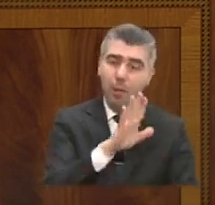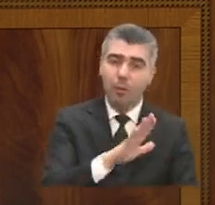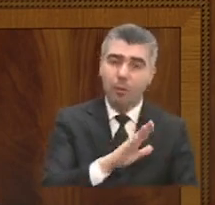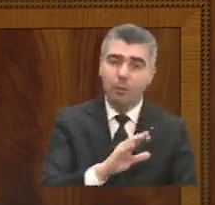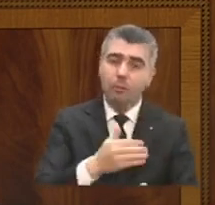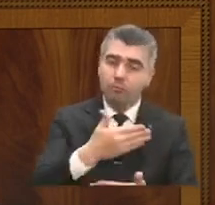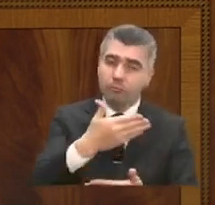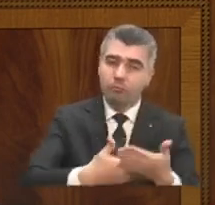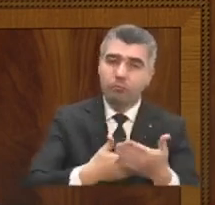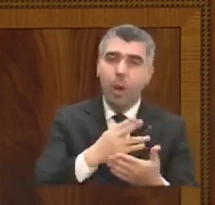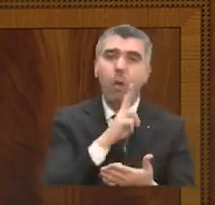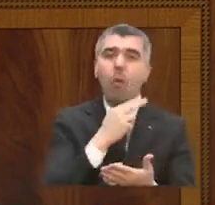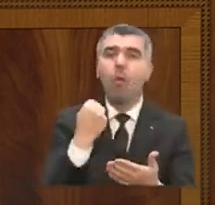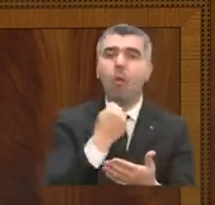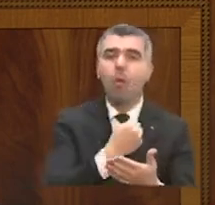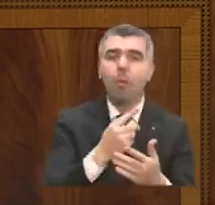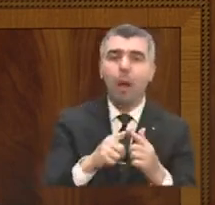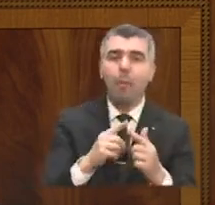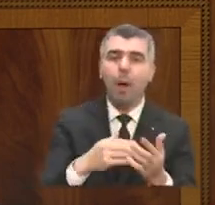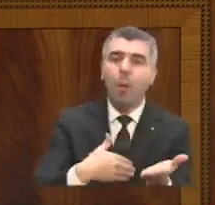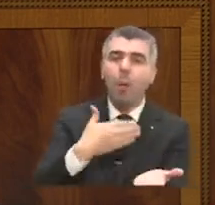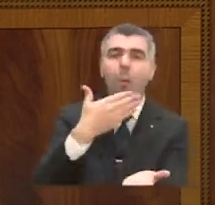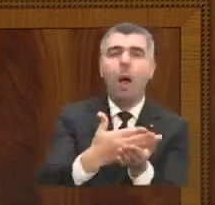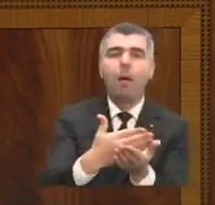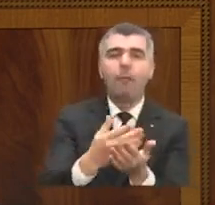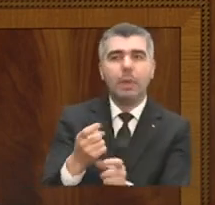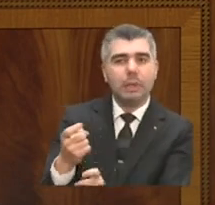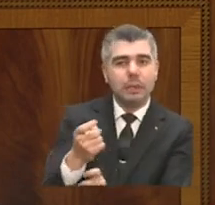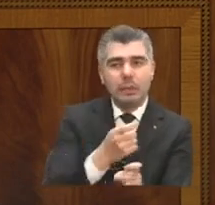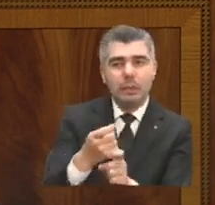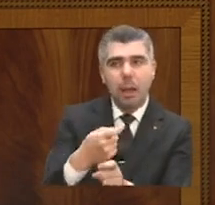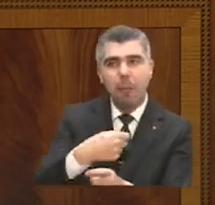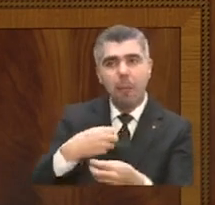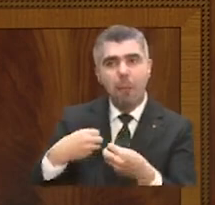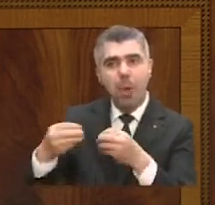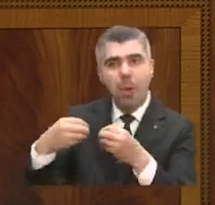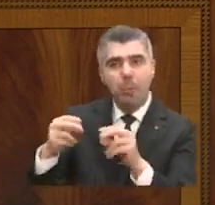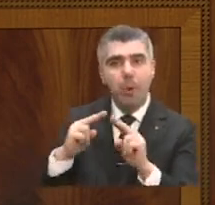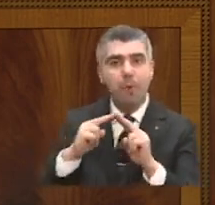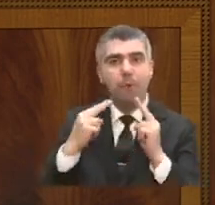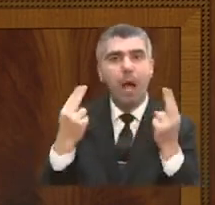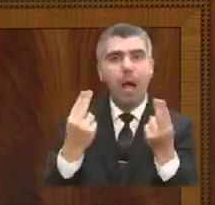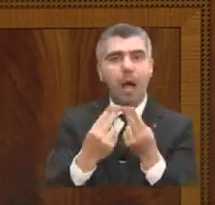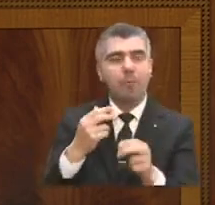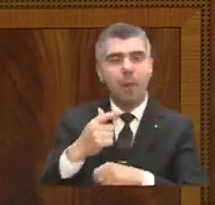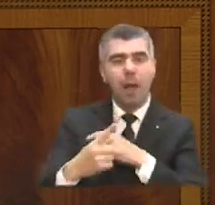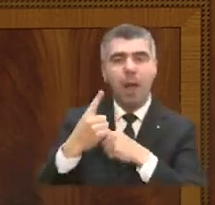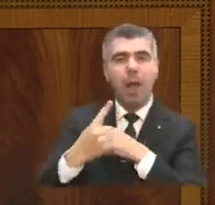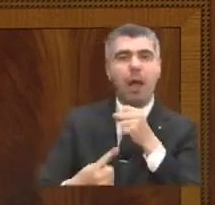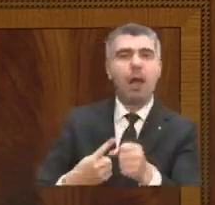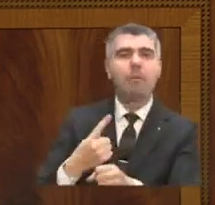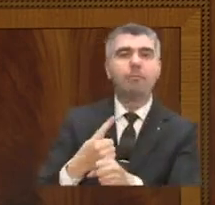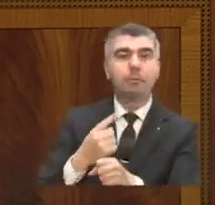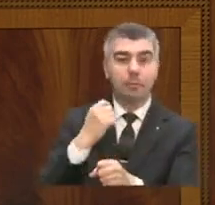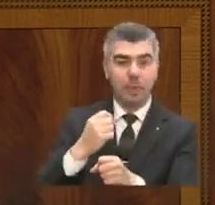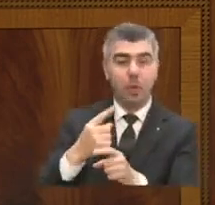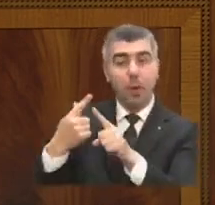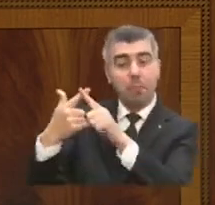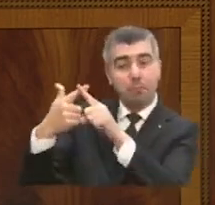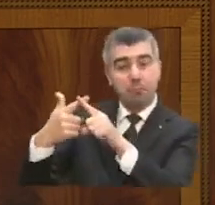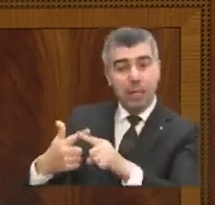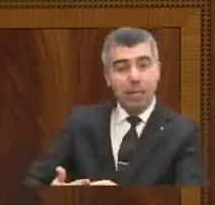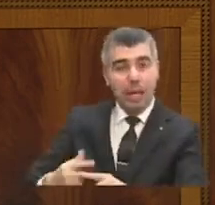قراراً لحكوماتكم لأقاف تصنيع الأسلحة وبيعها في العالم لسنة واحدة فقط، وتخصيص